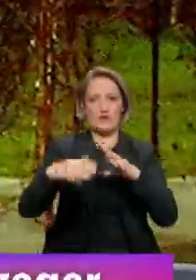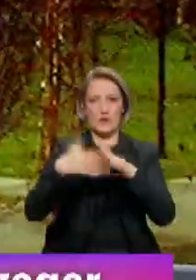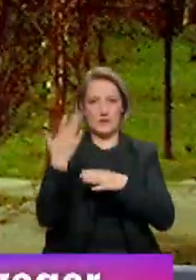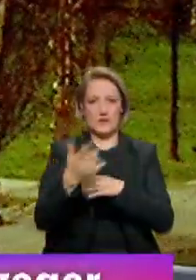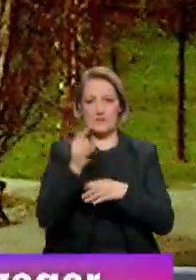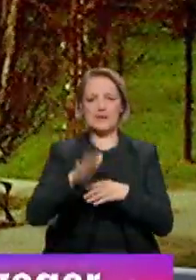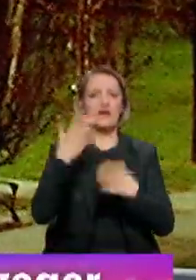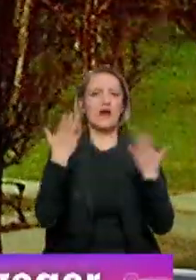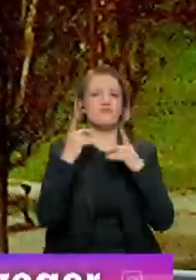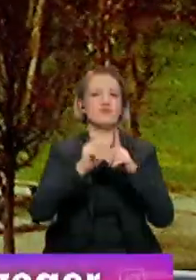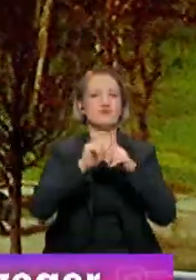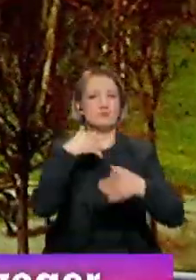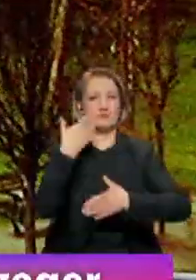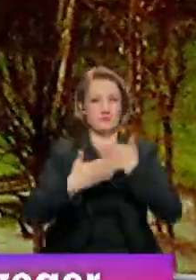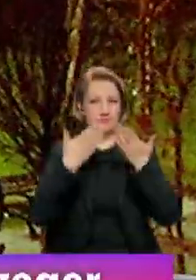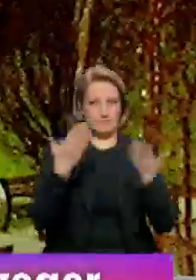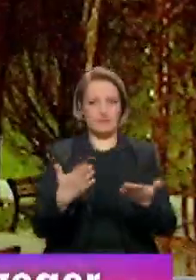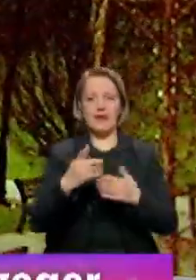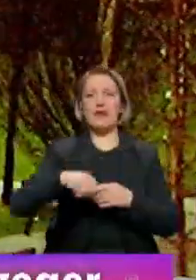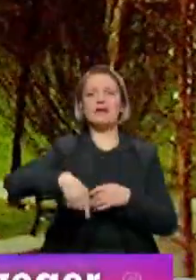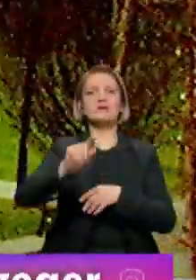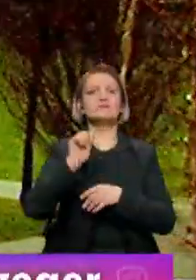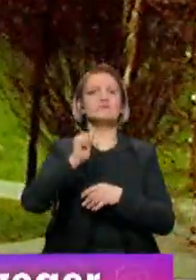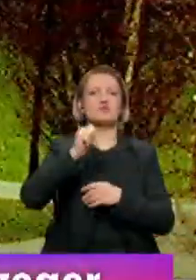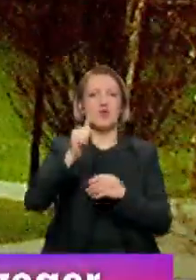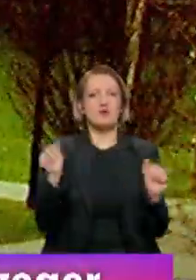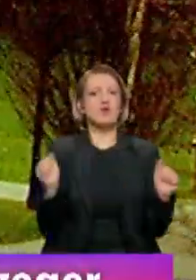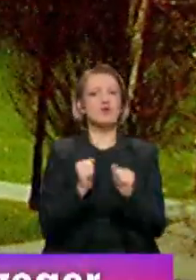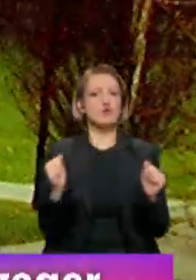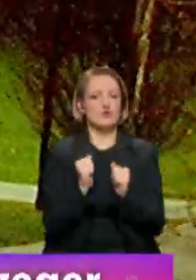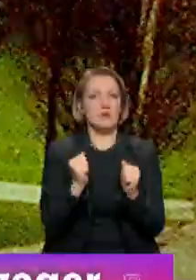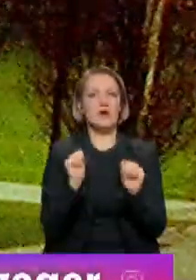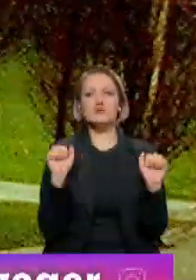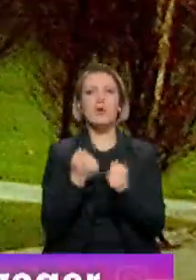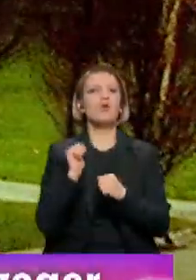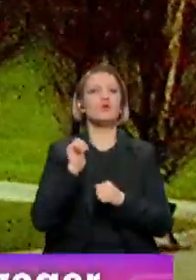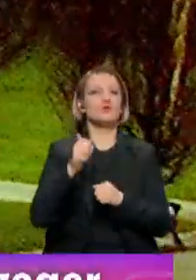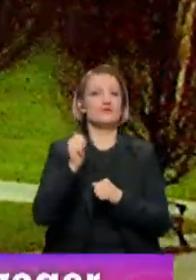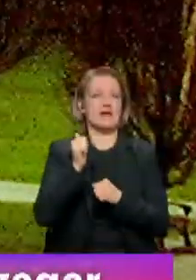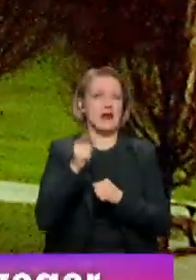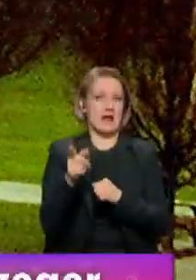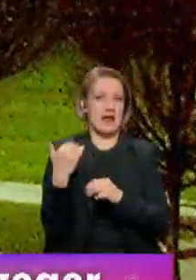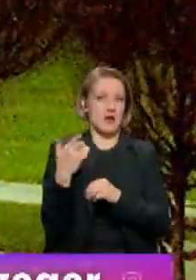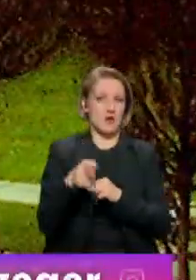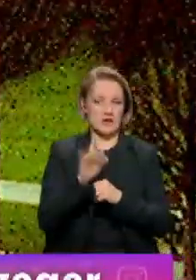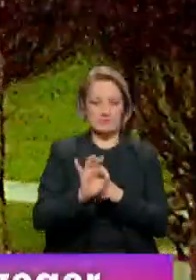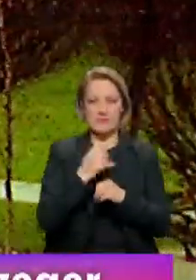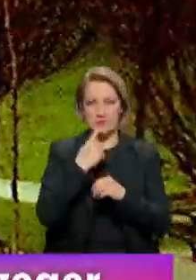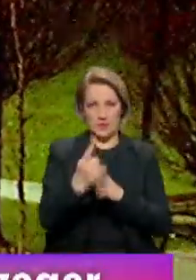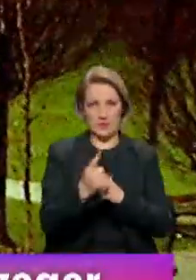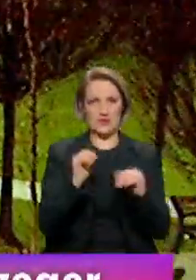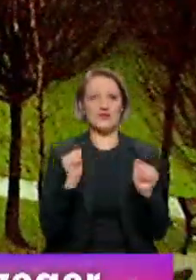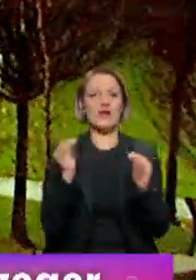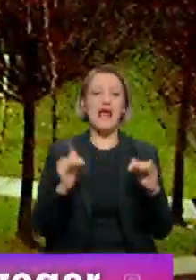birazdan hava durumundan bahsedeceğiz ilerleyen günler üşümeye soğuk günlere gebe Şimdiden söyleyeyim Hani